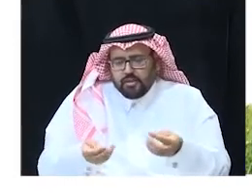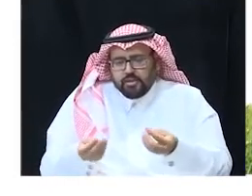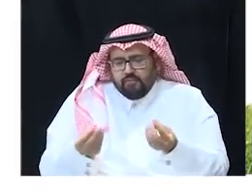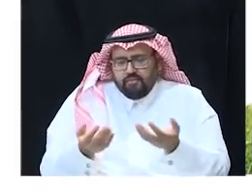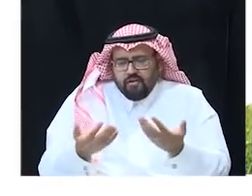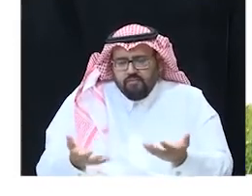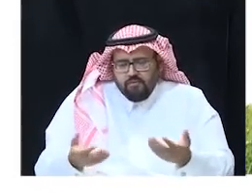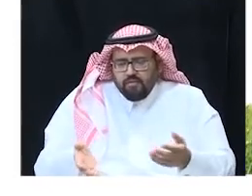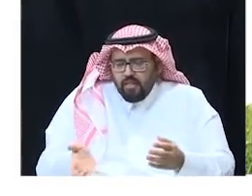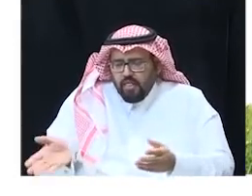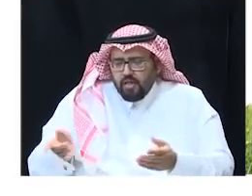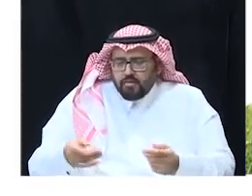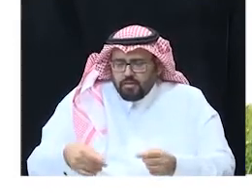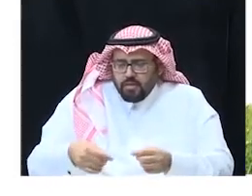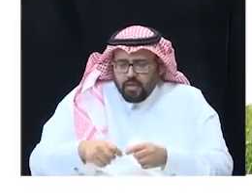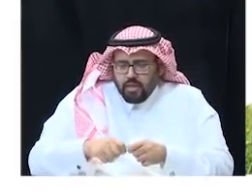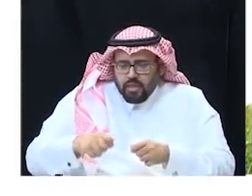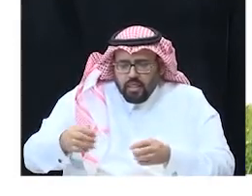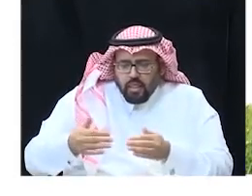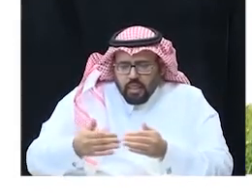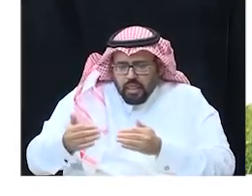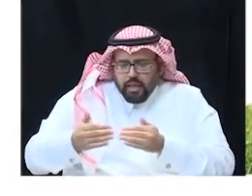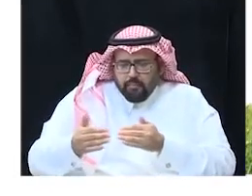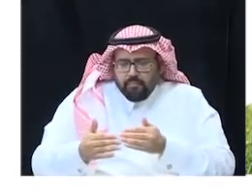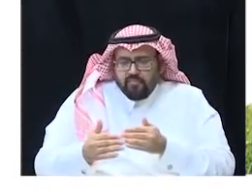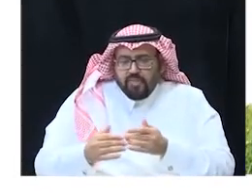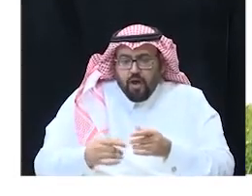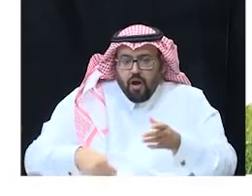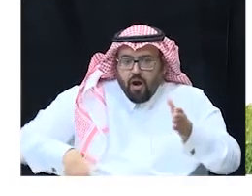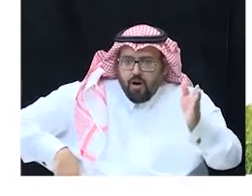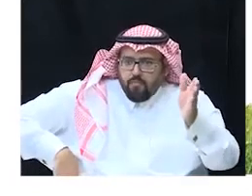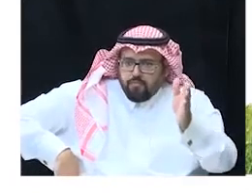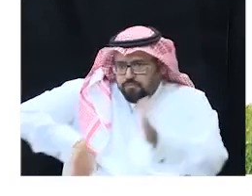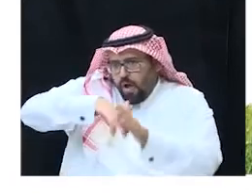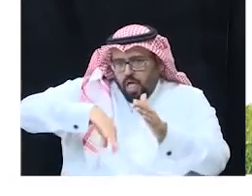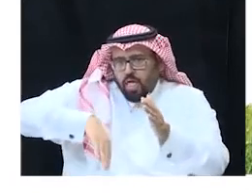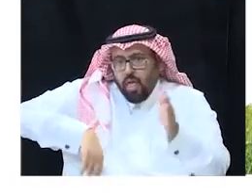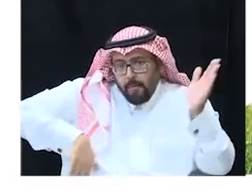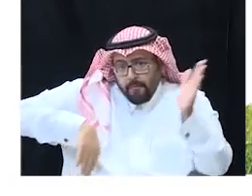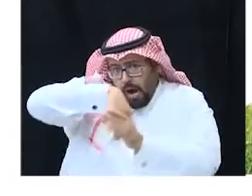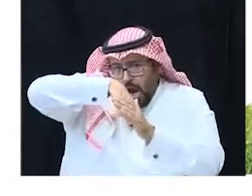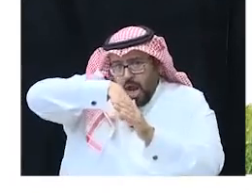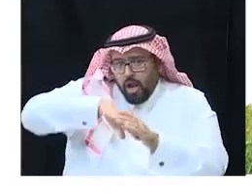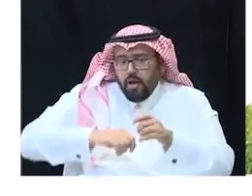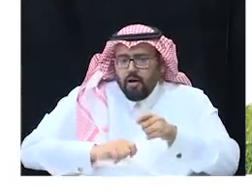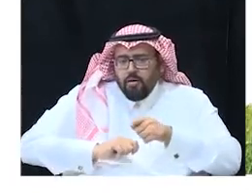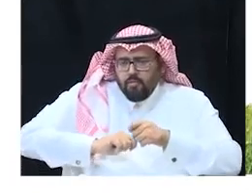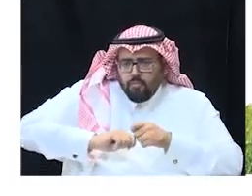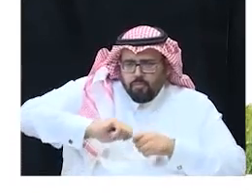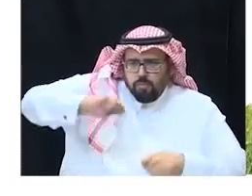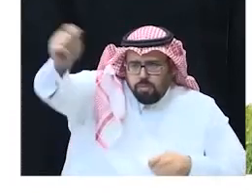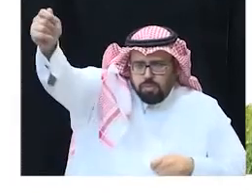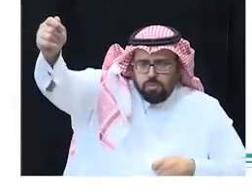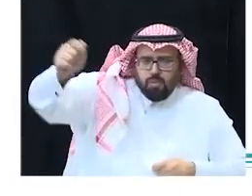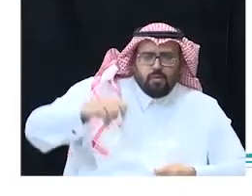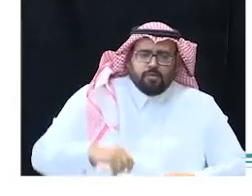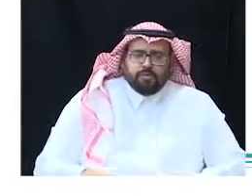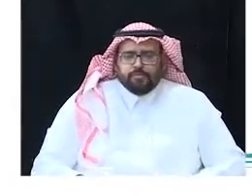بقوة قوية، فكلما ركلتها بقوة أقوى كلما تحركت الكرة إلى